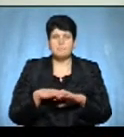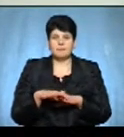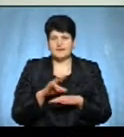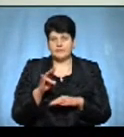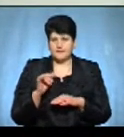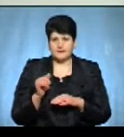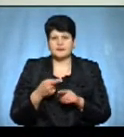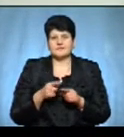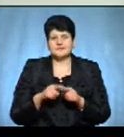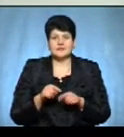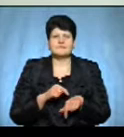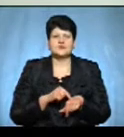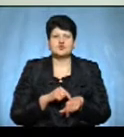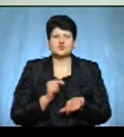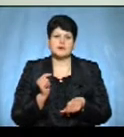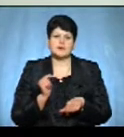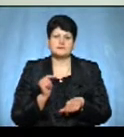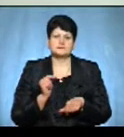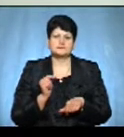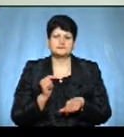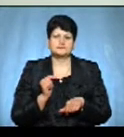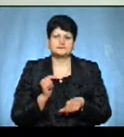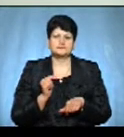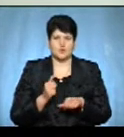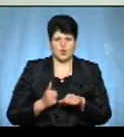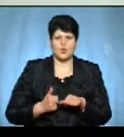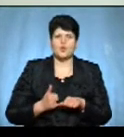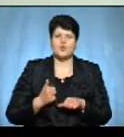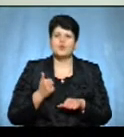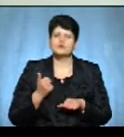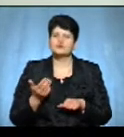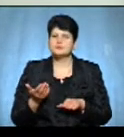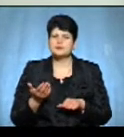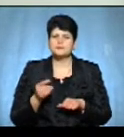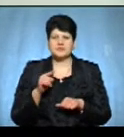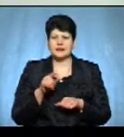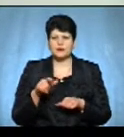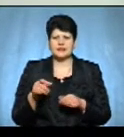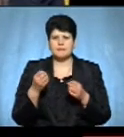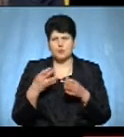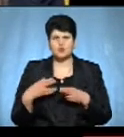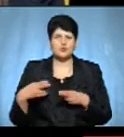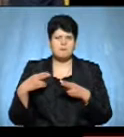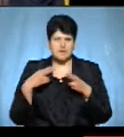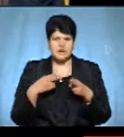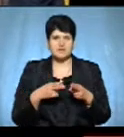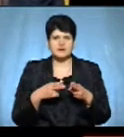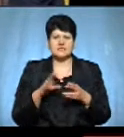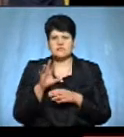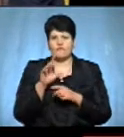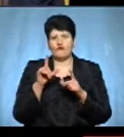це, знаєте, таке відчуття якоїсь певної навіть гордості, навіть тих людей, які просто приїхали